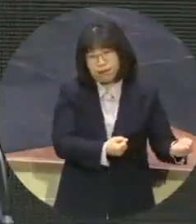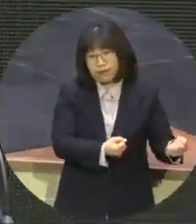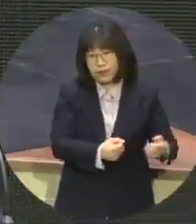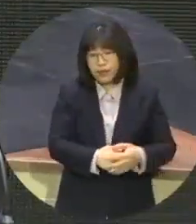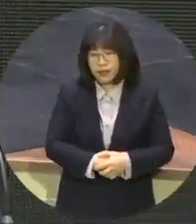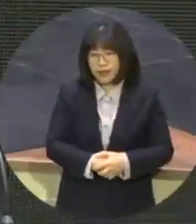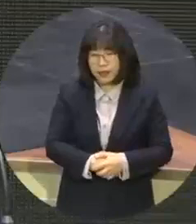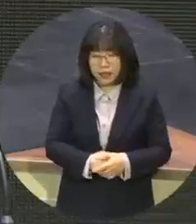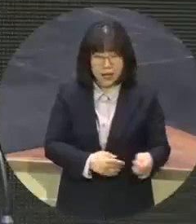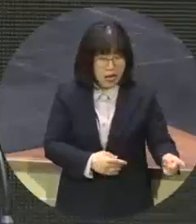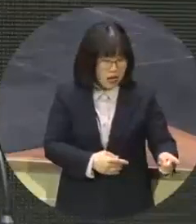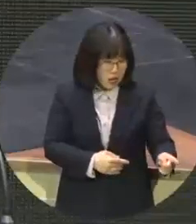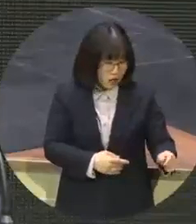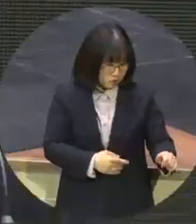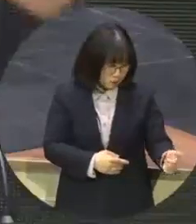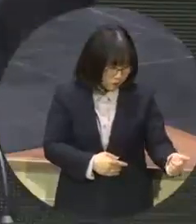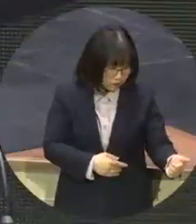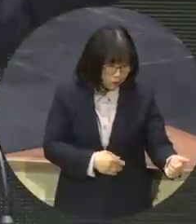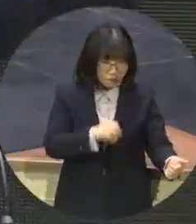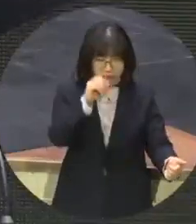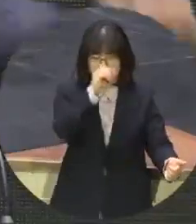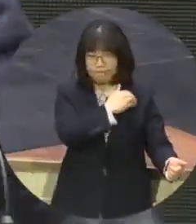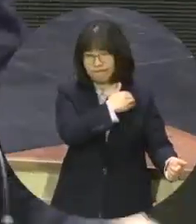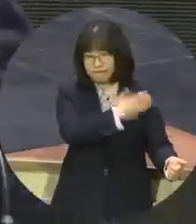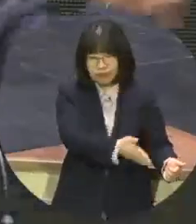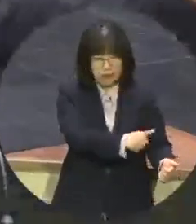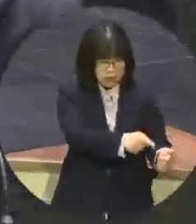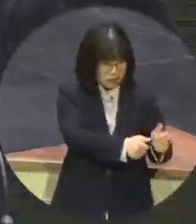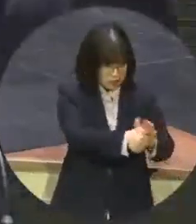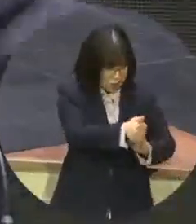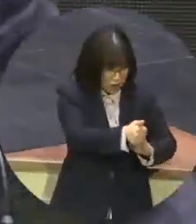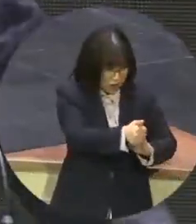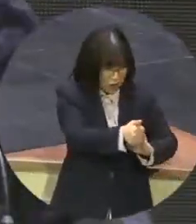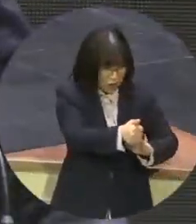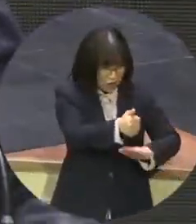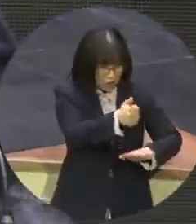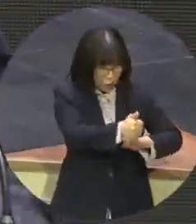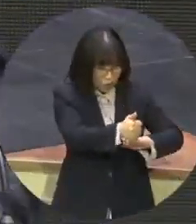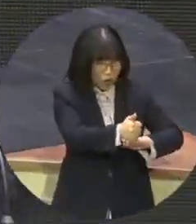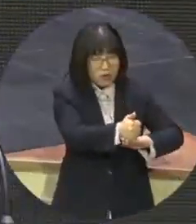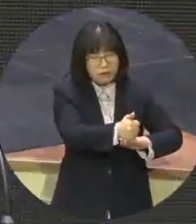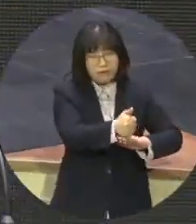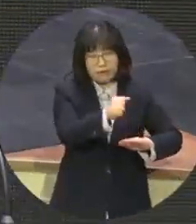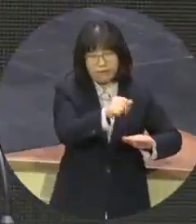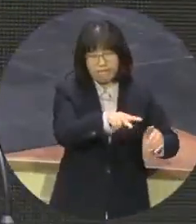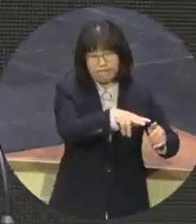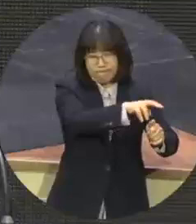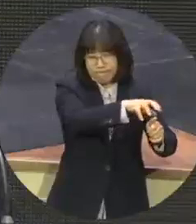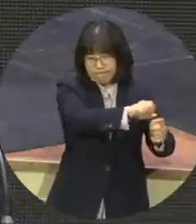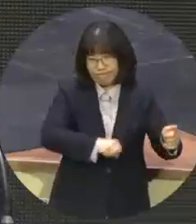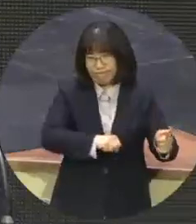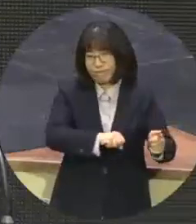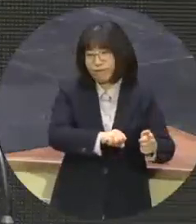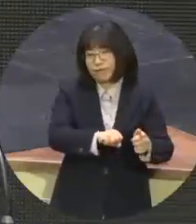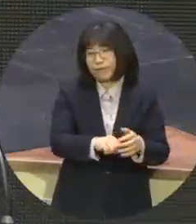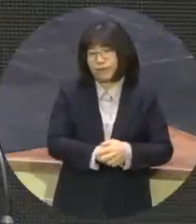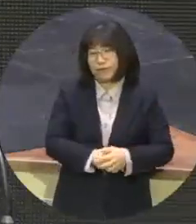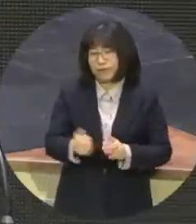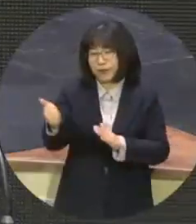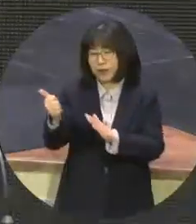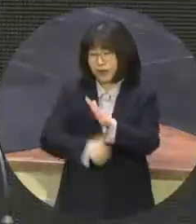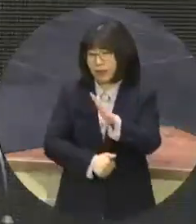않아요. 죽는 거 그대로 놔둬버려. 성공하는 꼴만 잡았더니 고소해가고 떨어뜨려버려. 한국 사람